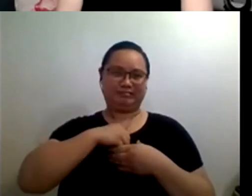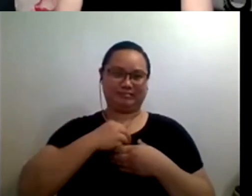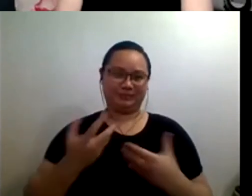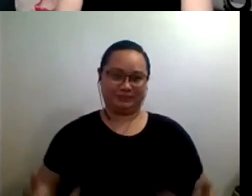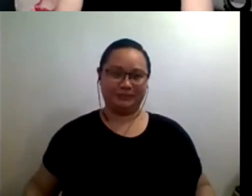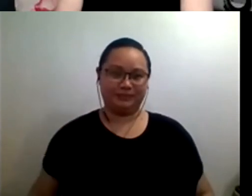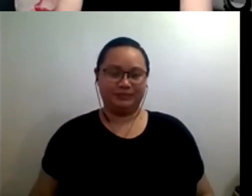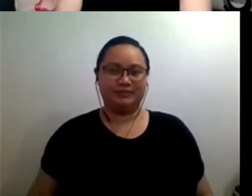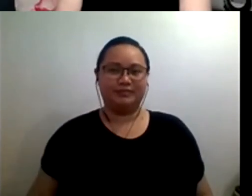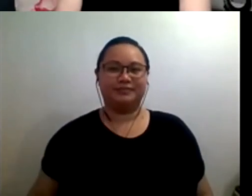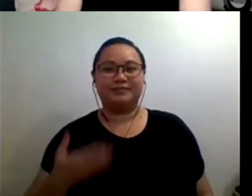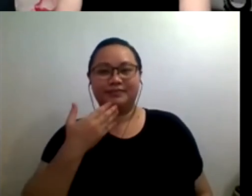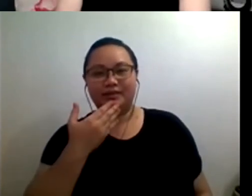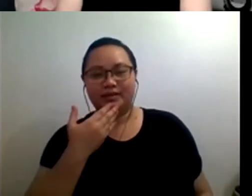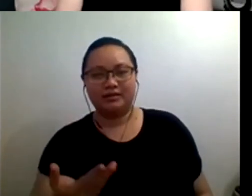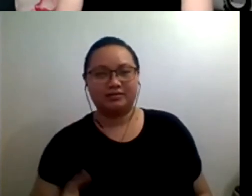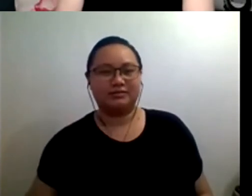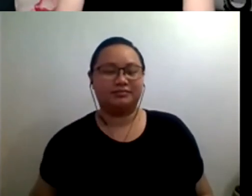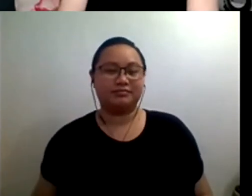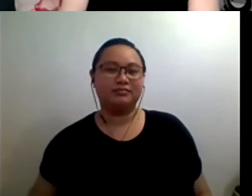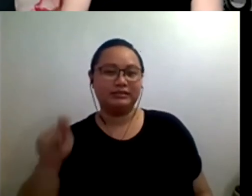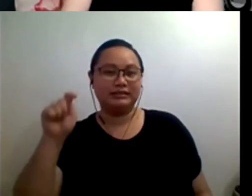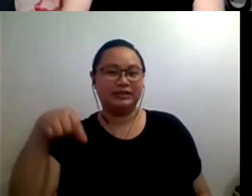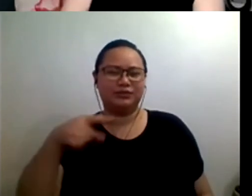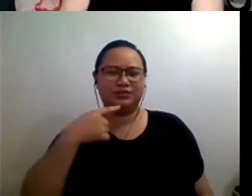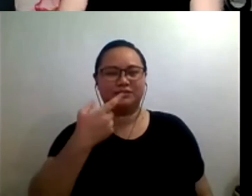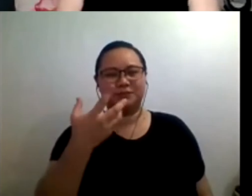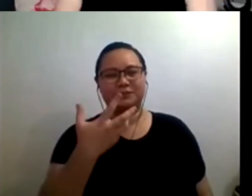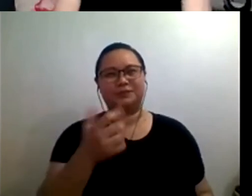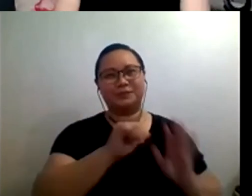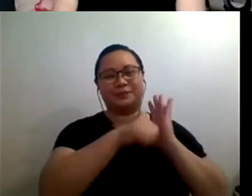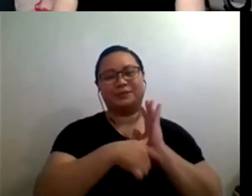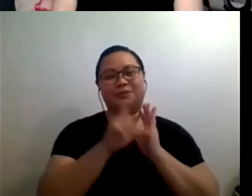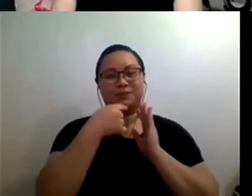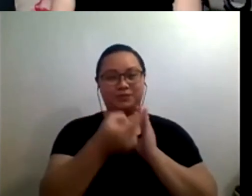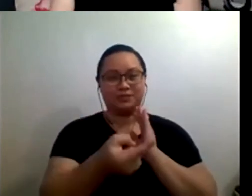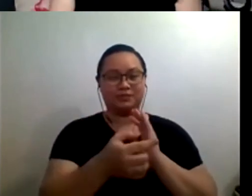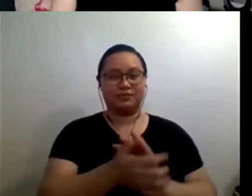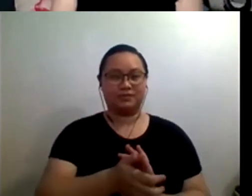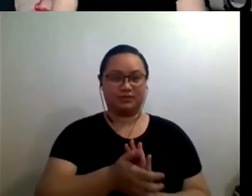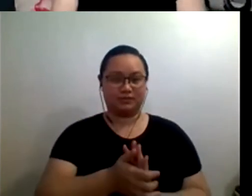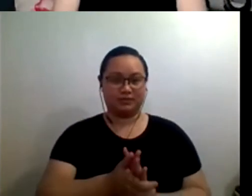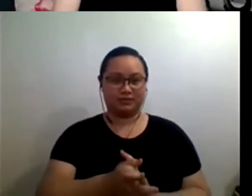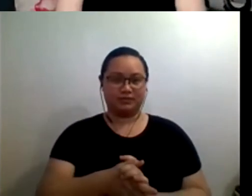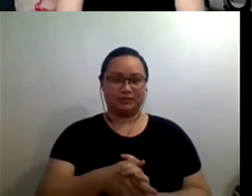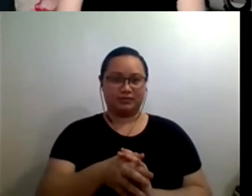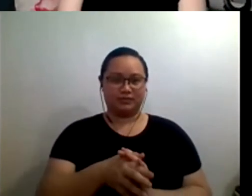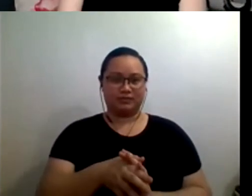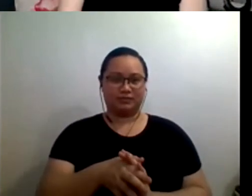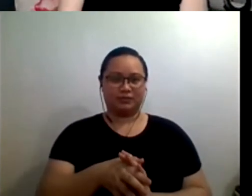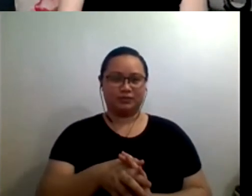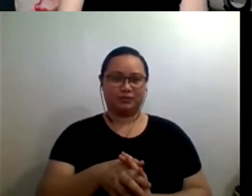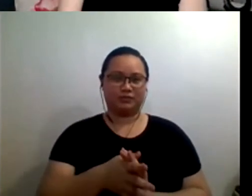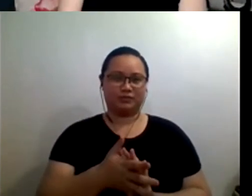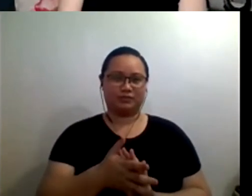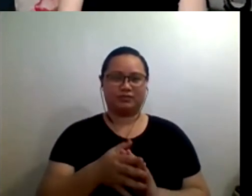Thank you, Sir TQ. Gusto ko lang i-highlight yung nabanggit nyo, no, na tawag dito. what if